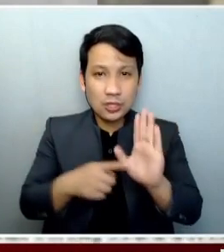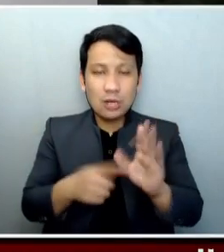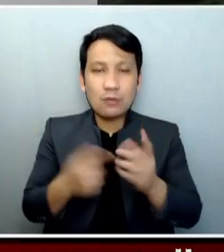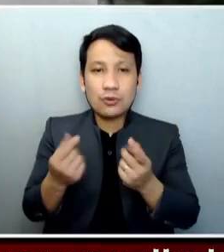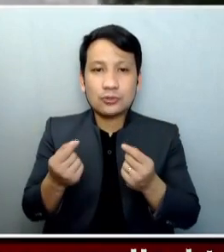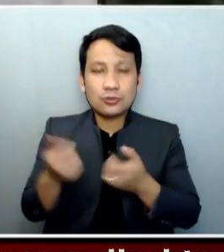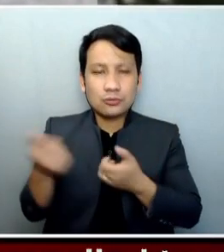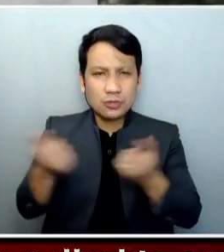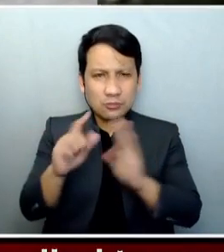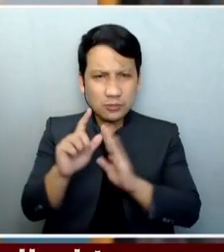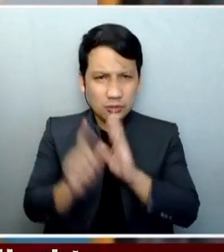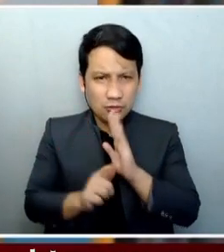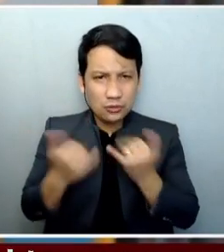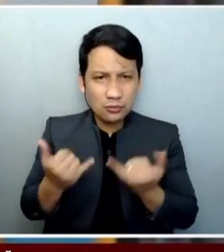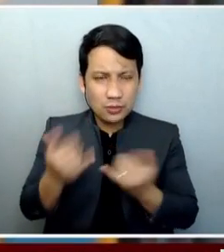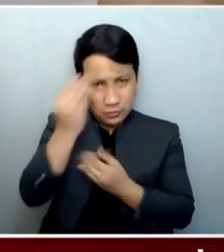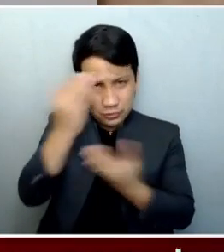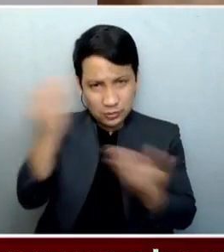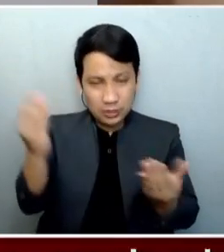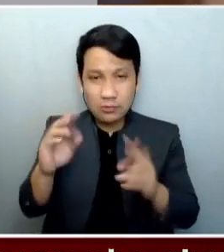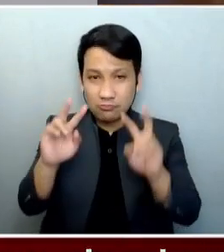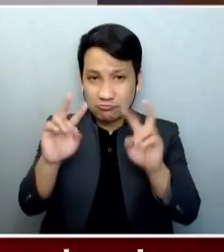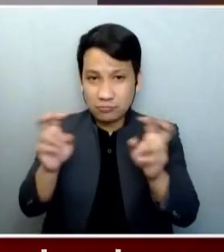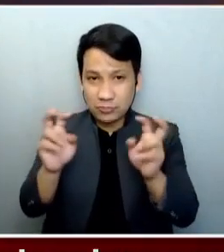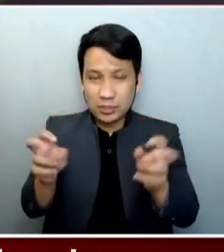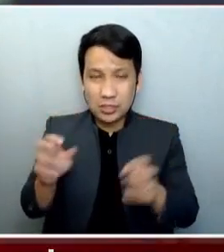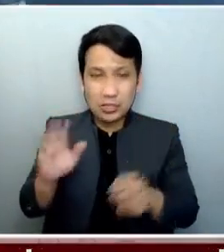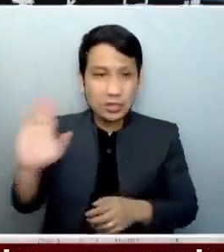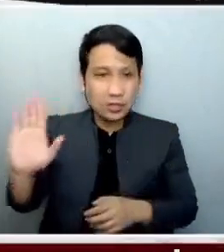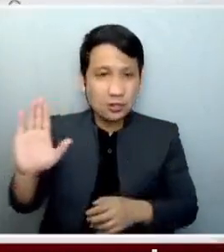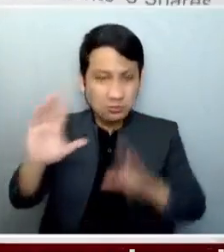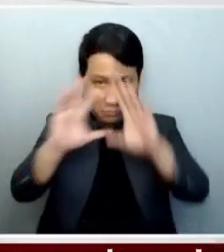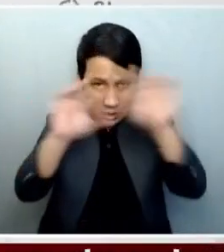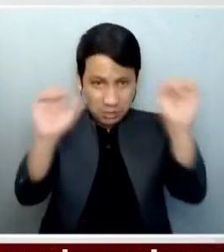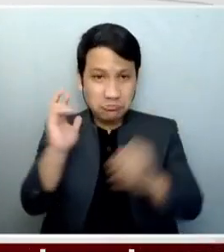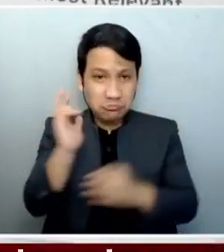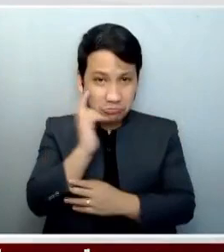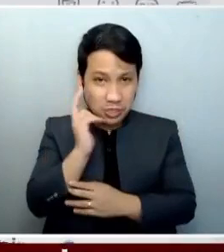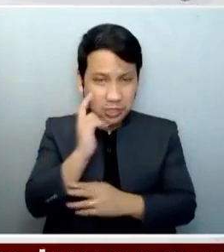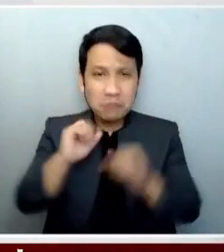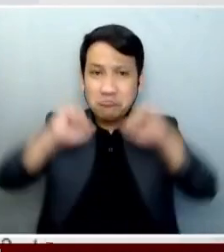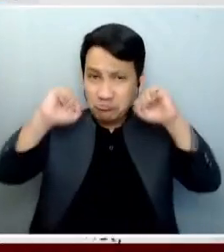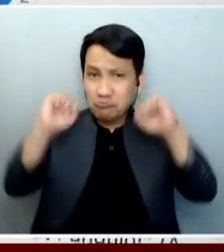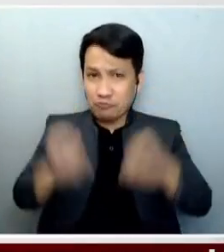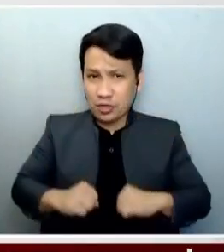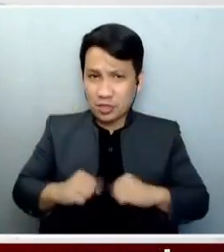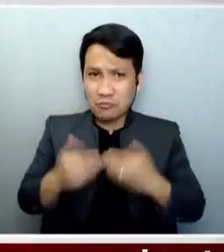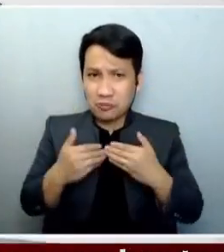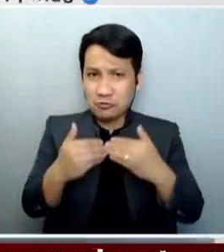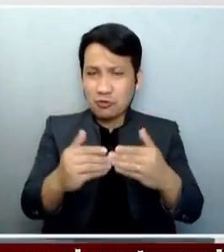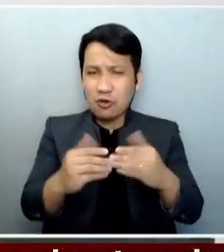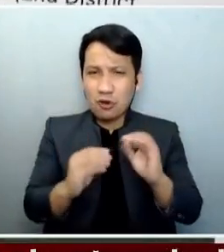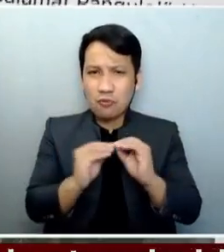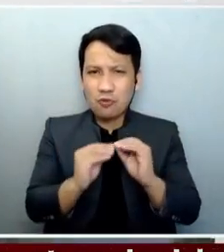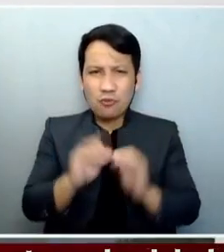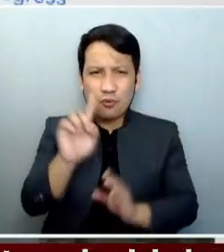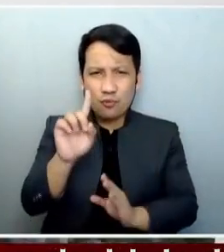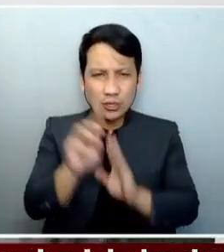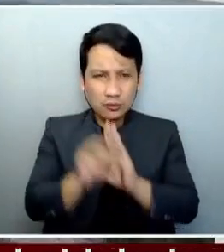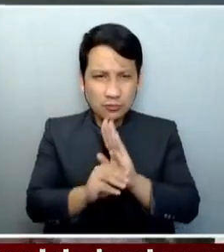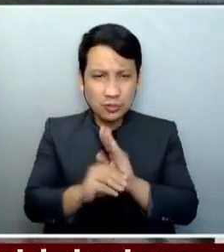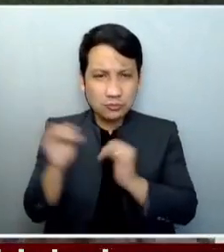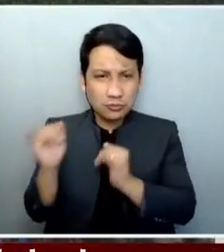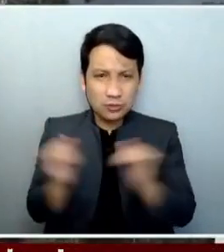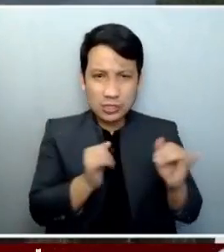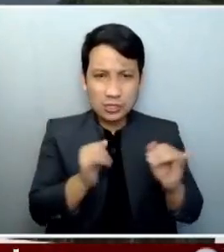batas at proyekto ng administrasyon na pinamagatang kay Duterte posible. Kasunod ito ng pagpapalabas ng mahigit 1 minutong individual na